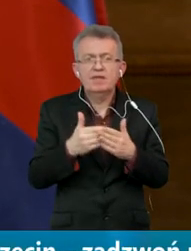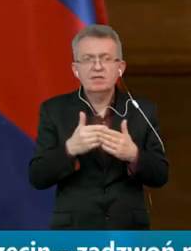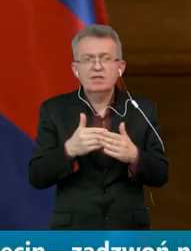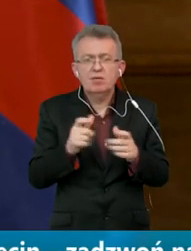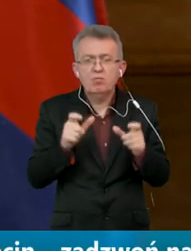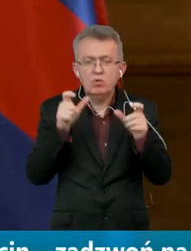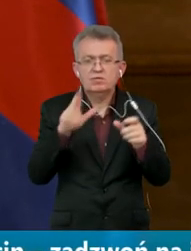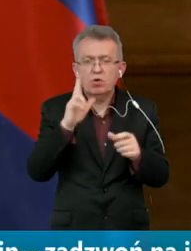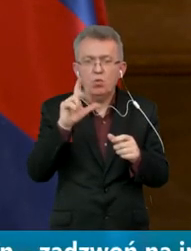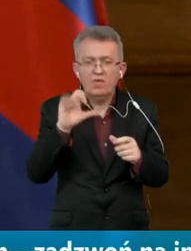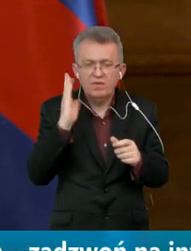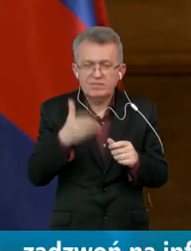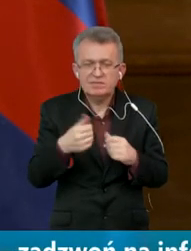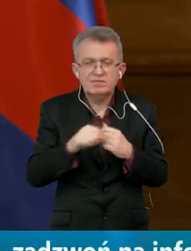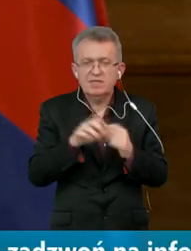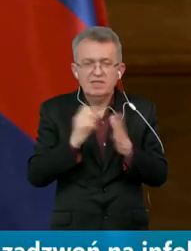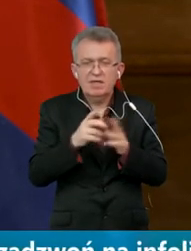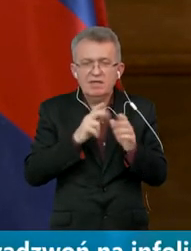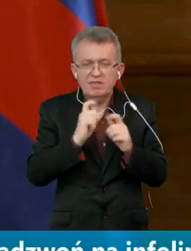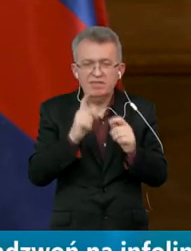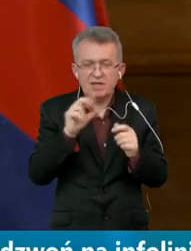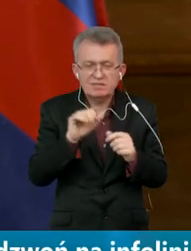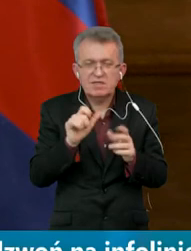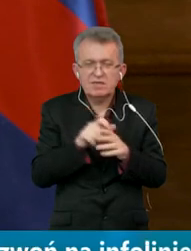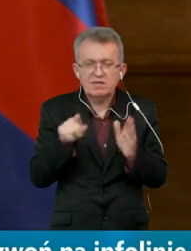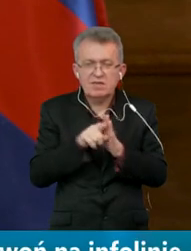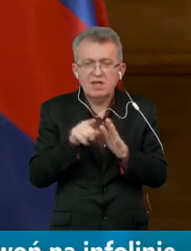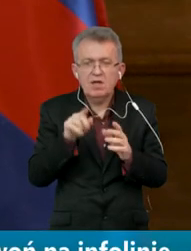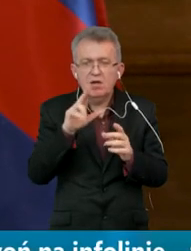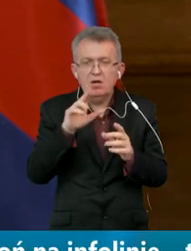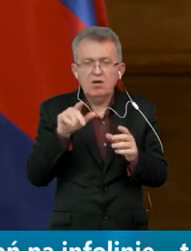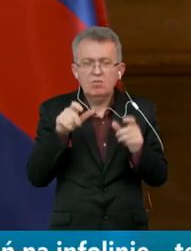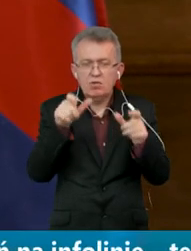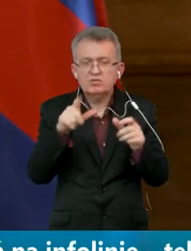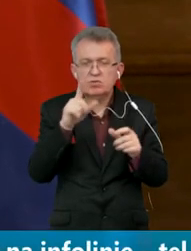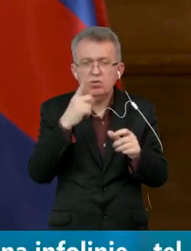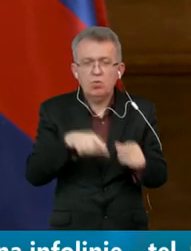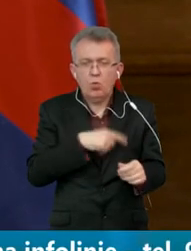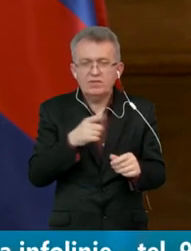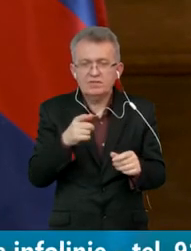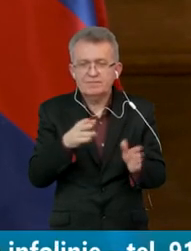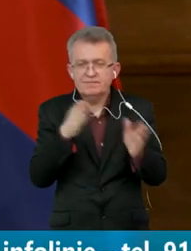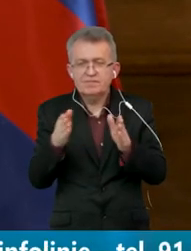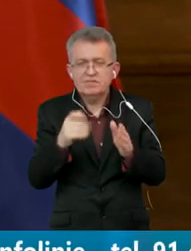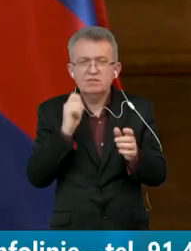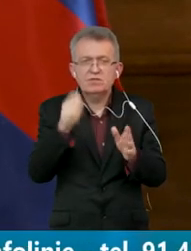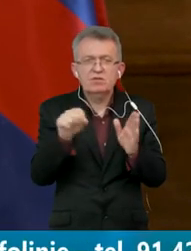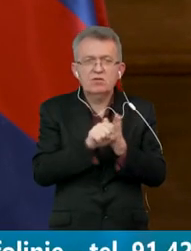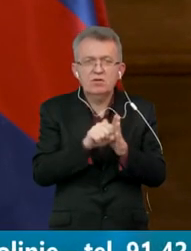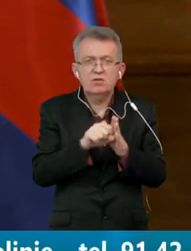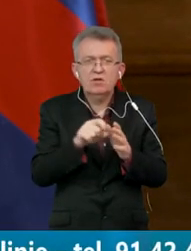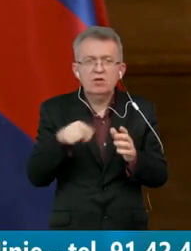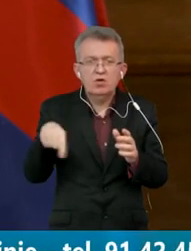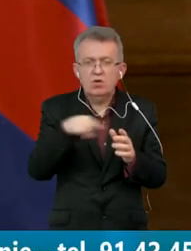most kłodny będzie alternatywą nie dla trasy zamkowej, ale dla mostu długiego, dlatego że będziemy się poruszali w kierunku mostu kłodnego z